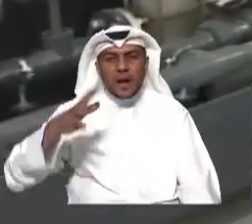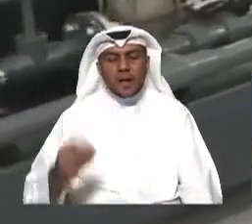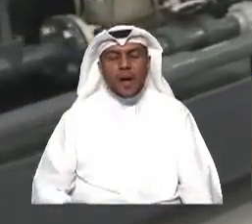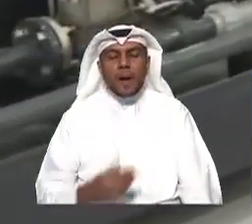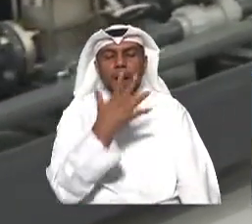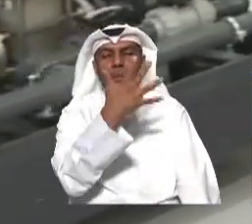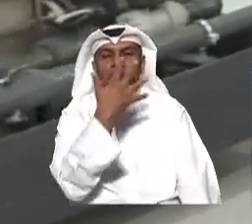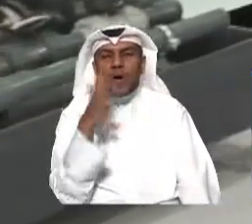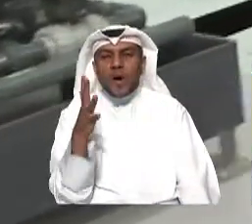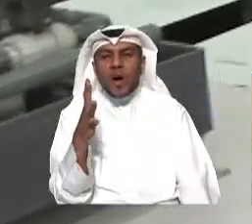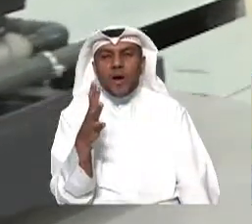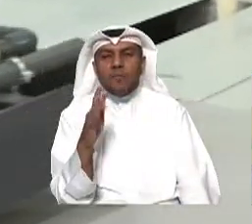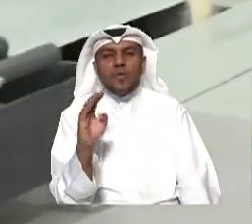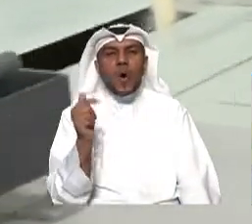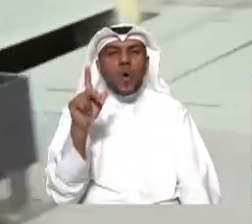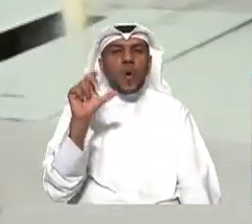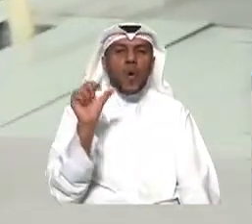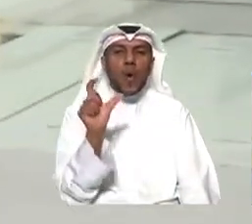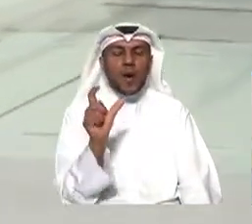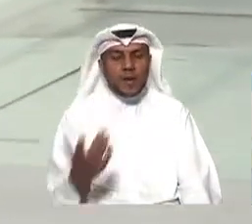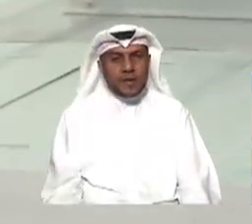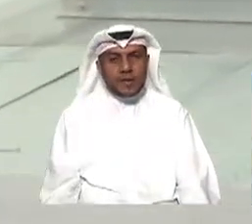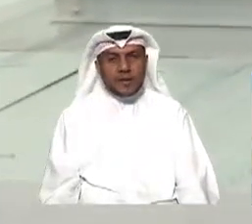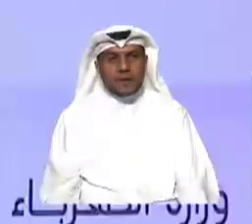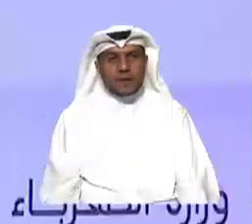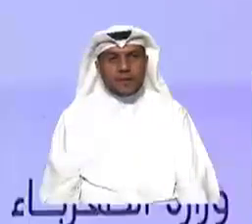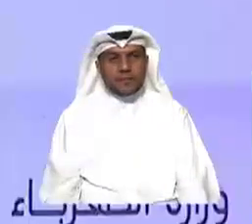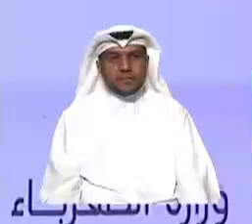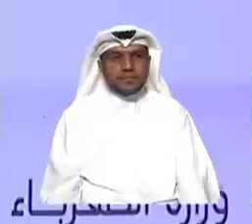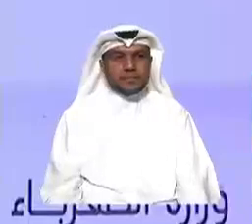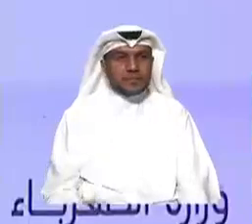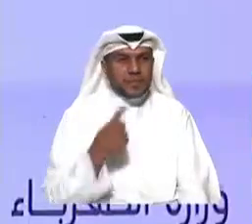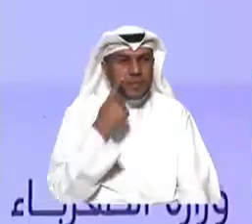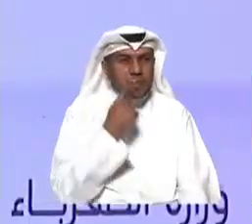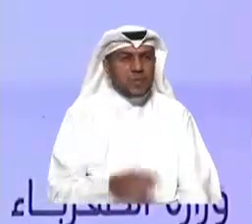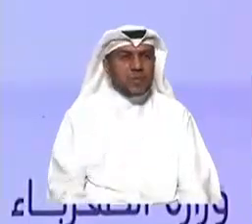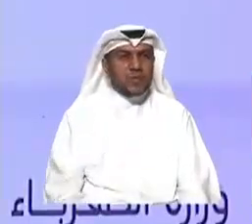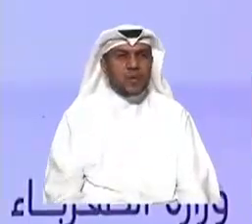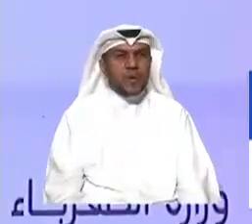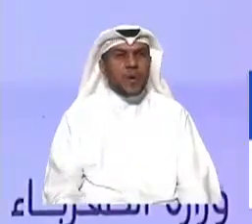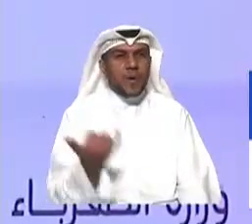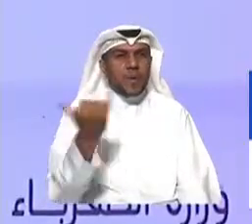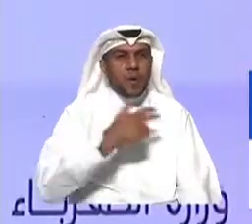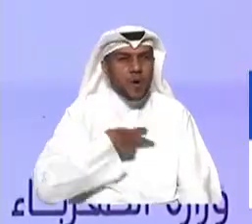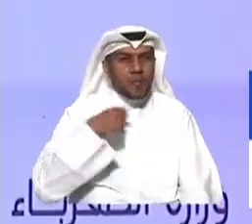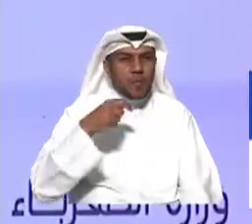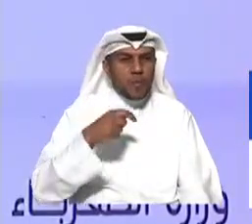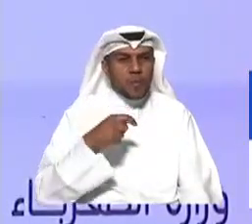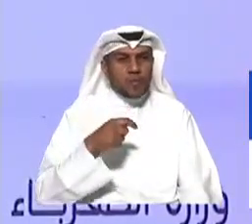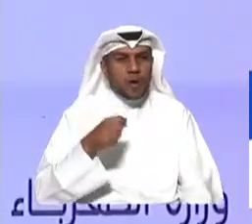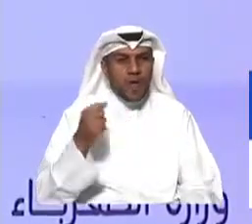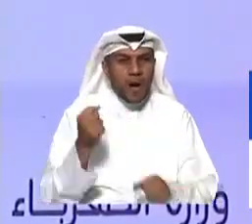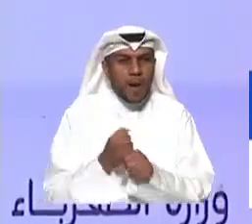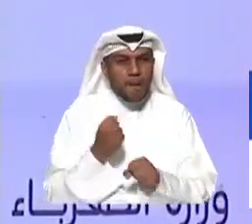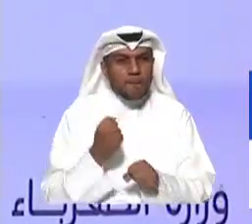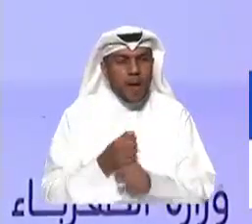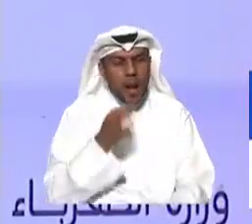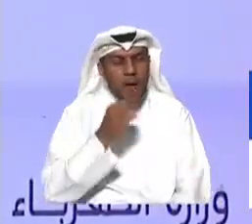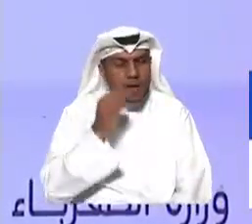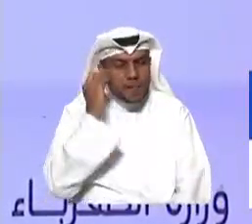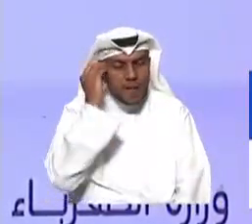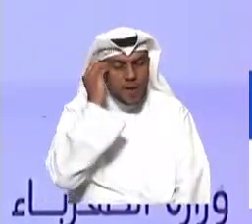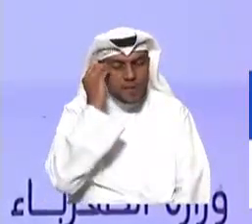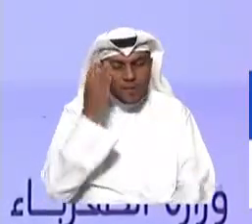مليون جالون إمبراطوري. تحرص الوزارة على تنفيذ مشاريعها المائية بما يتناسب مع مشاريع الدولة